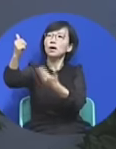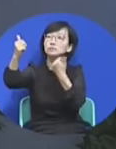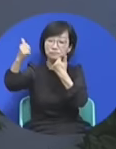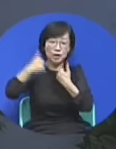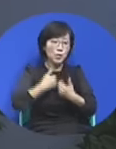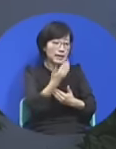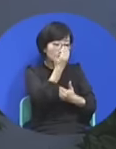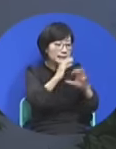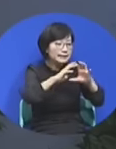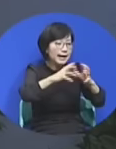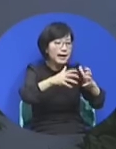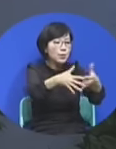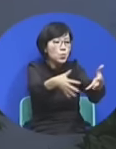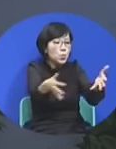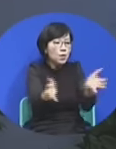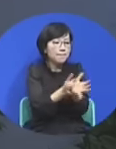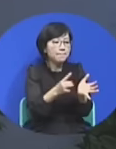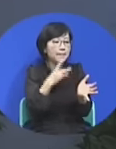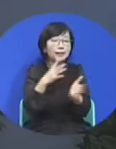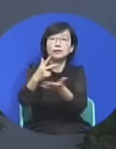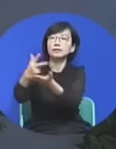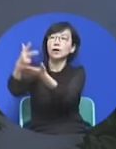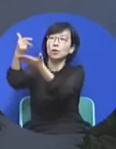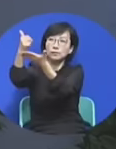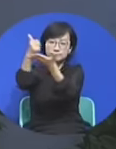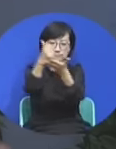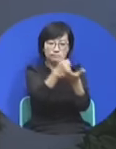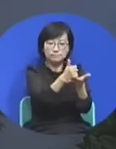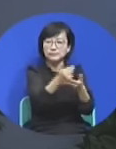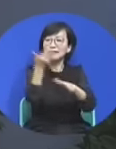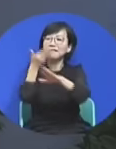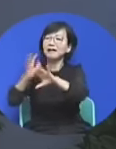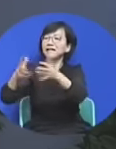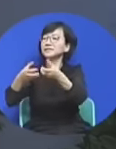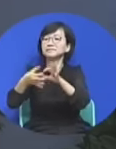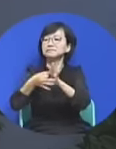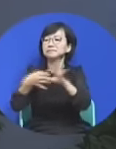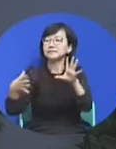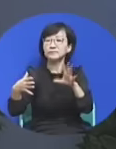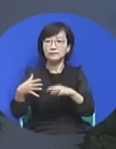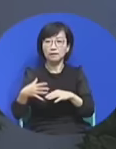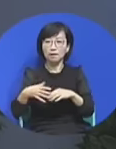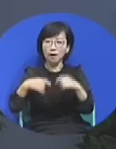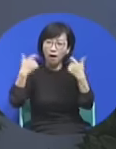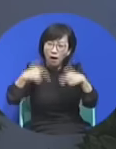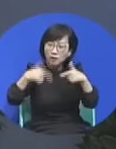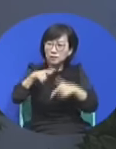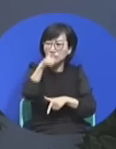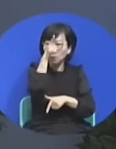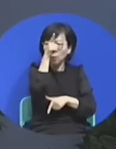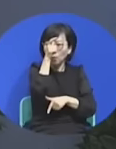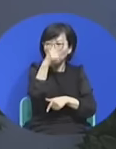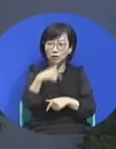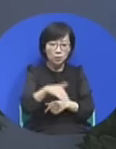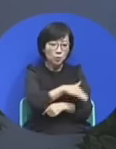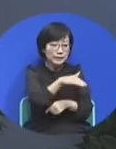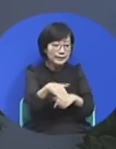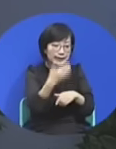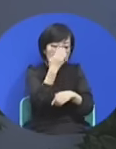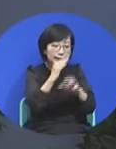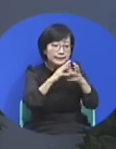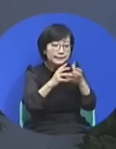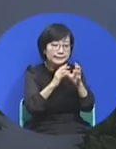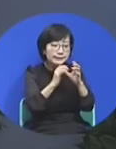is Israelites' God. 틀렸죠. That's wrong. 이러니까 이스라엘 민족이 늘 민족주의로 사로잡혀 간 겁니다.